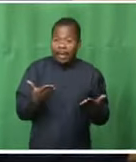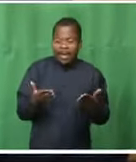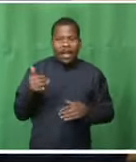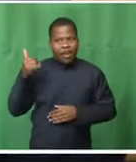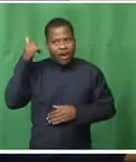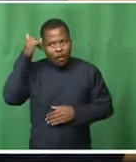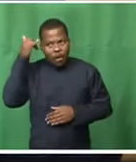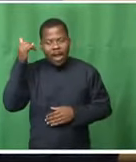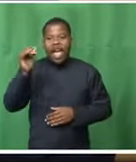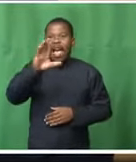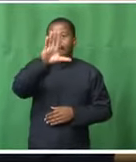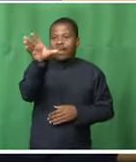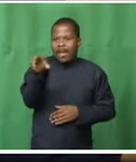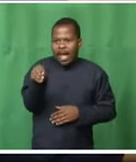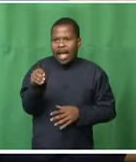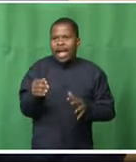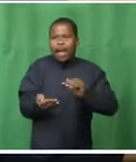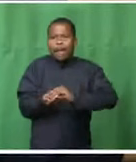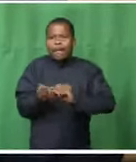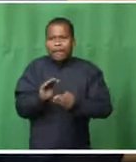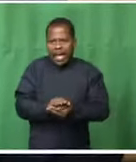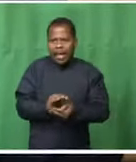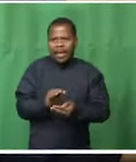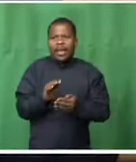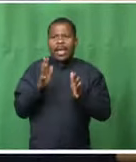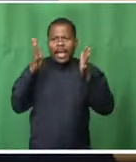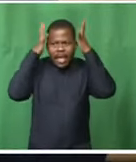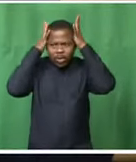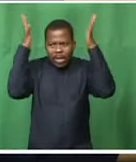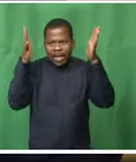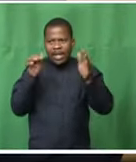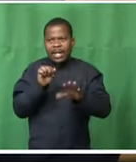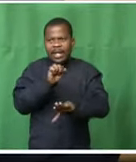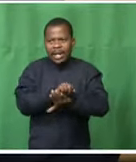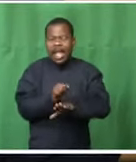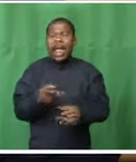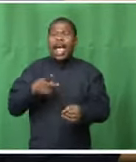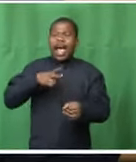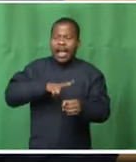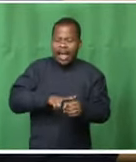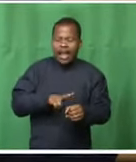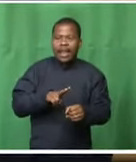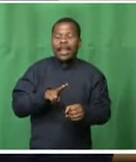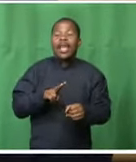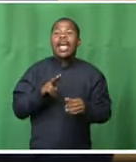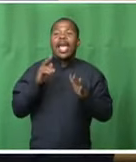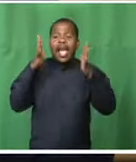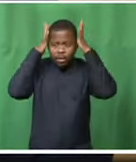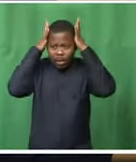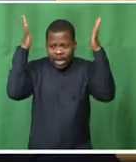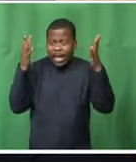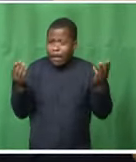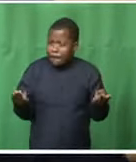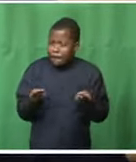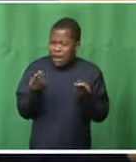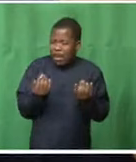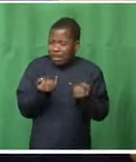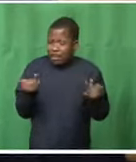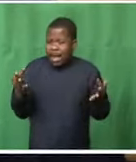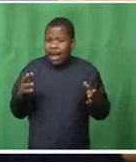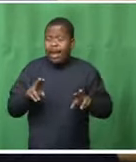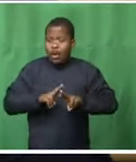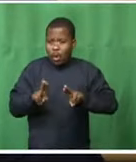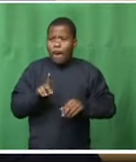phones e-Africa and thina sithi noma ngabe kangwane kulivele kune-population lencane e-Africa but ngalokuthi sinetimakethe dabo